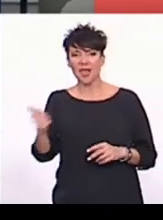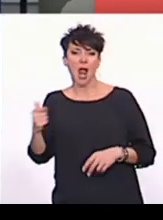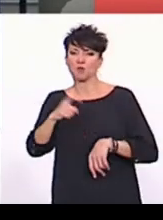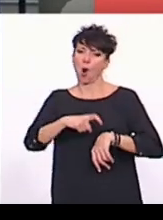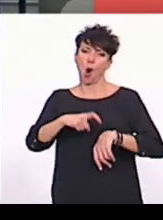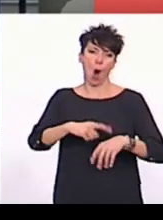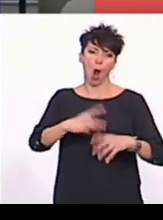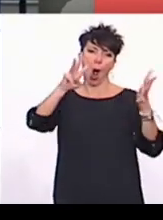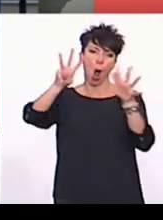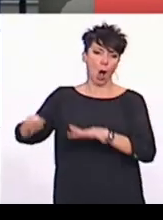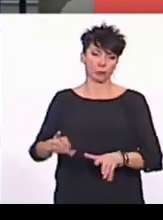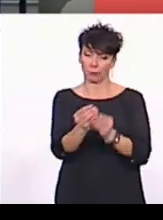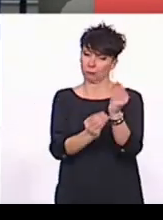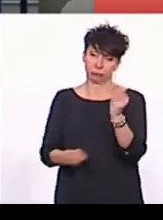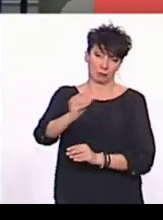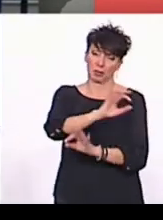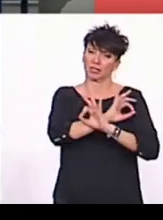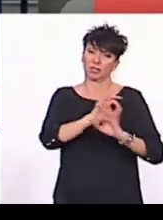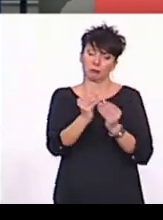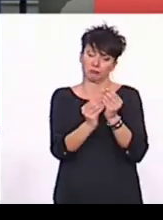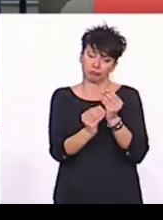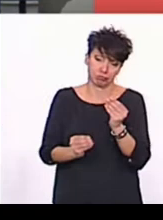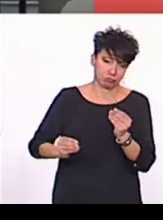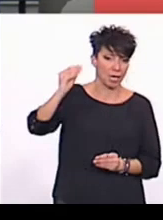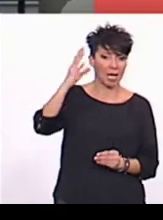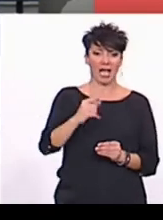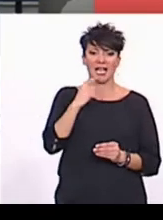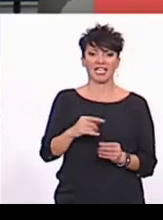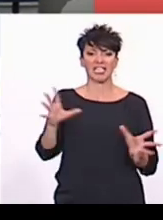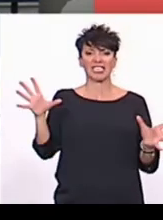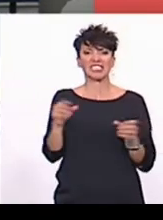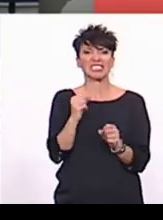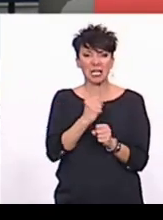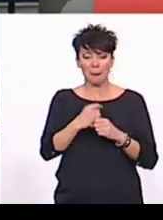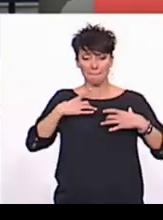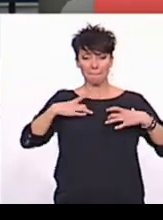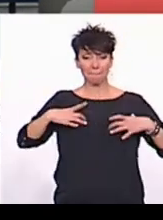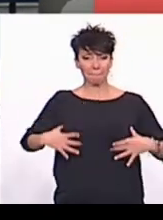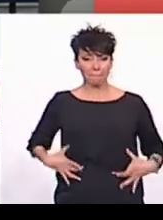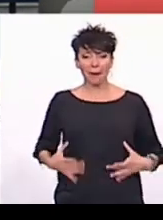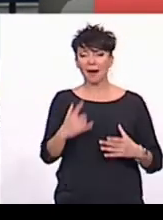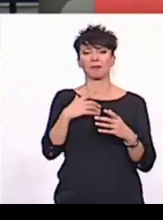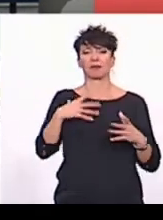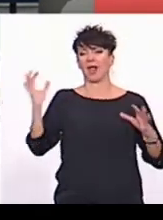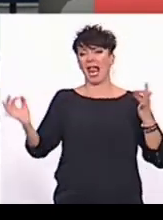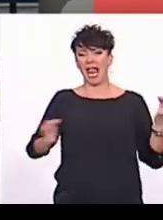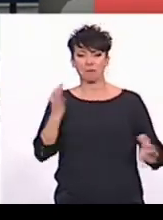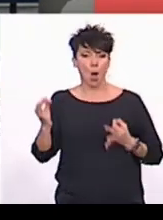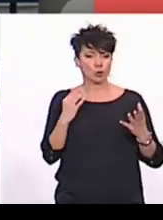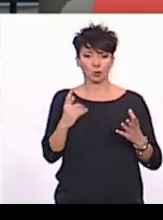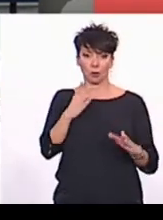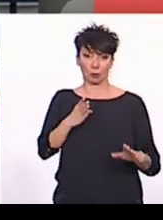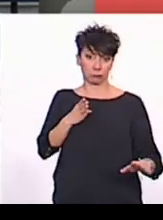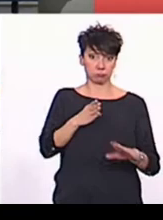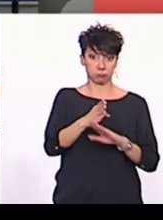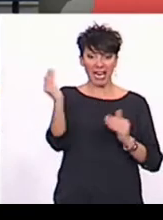8ωρο, είναι παραπάνω. Είναι οι συνάδελφοί μας παθολόγοι και πνευμονολόγοι και λοιμοξιολόγοι που μπαίνουν μέσα στο χώρο